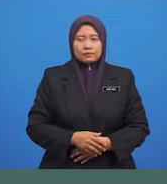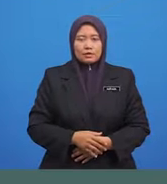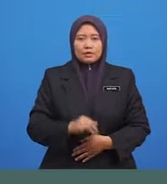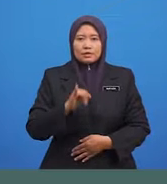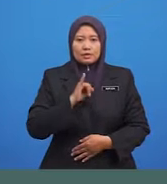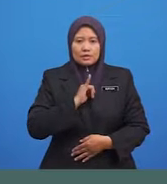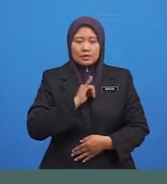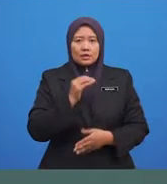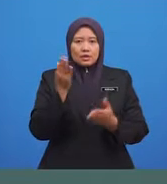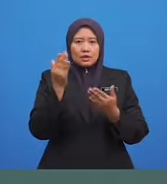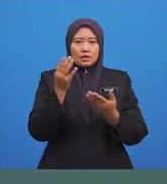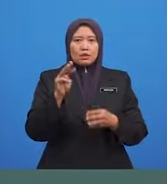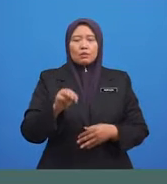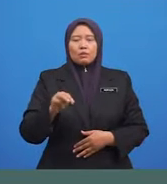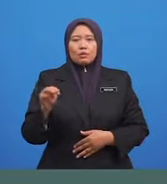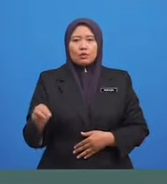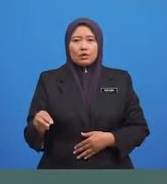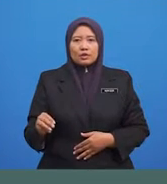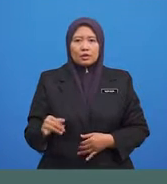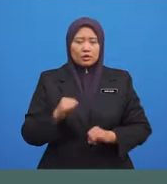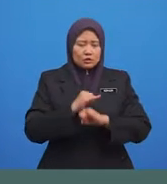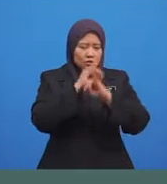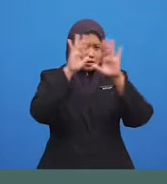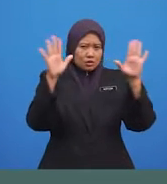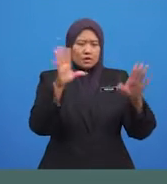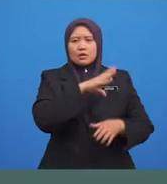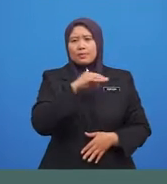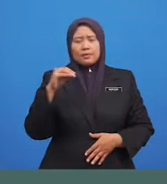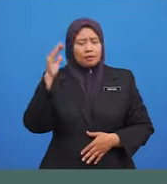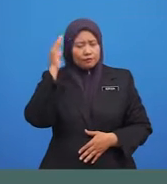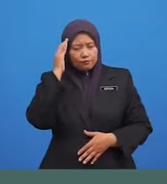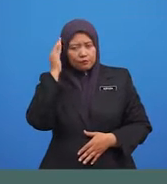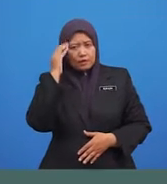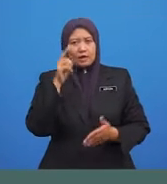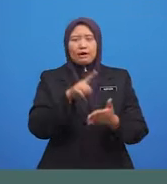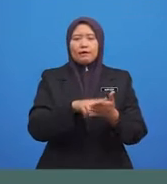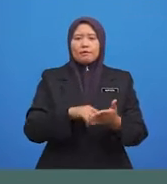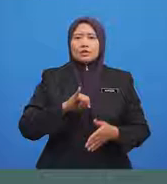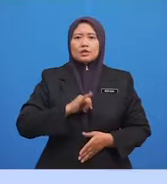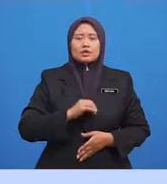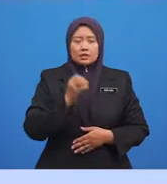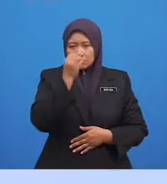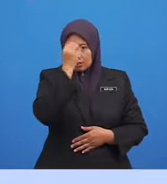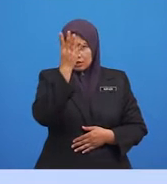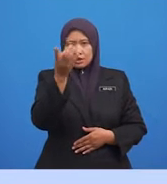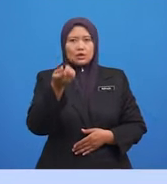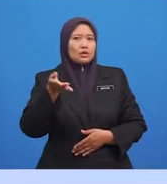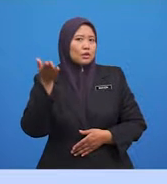Diharapkan murid-murid sekalian jelas dan faham dengan apa yang telah cikgu terangkan tadi.